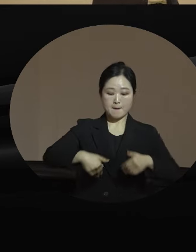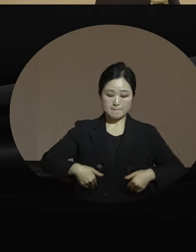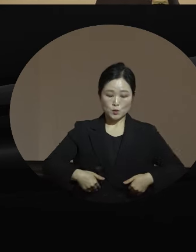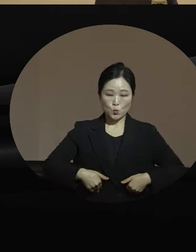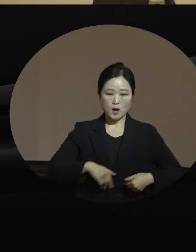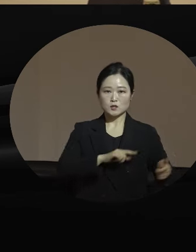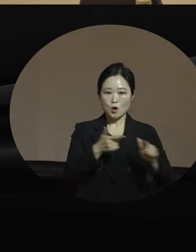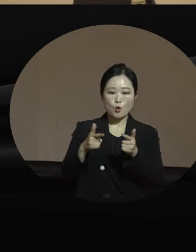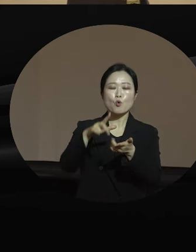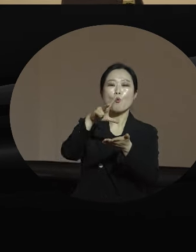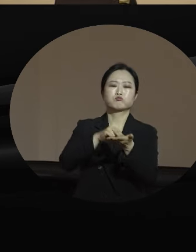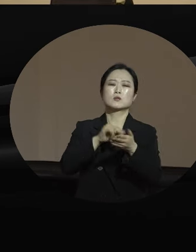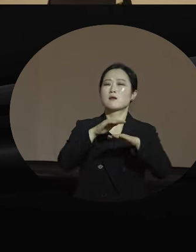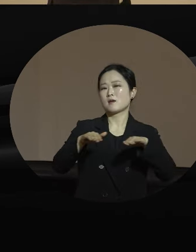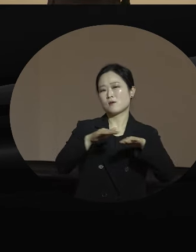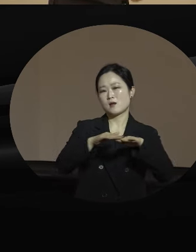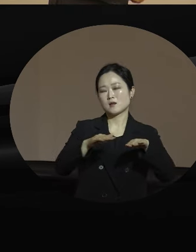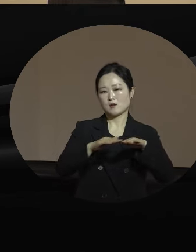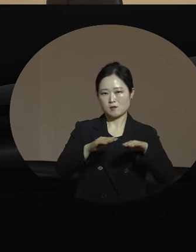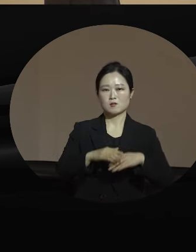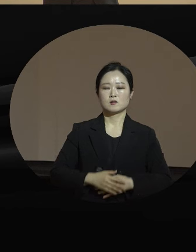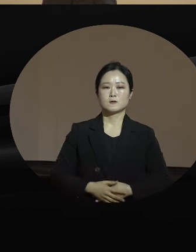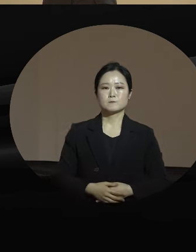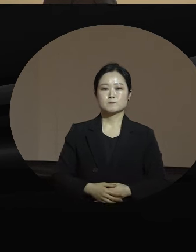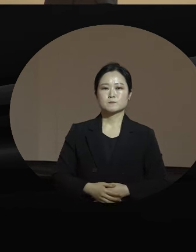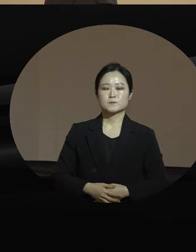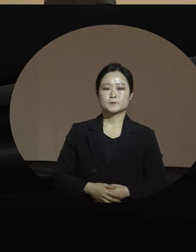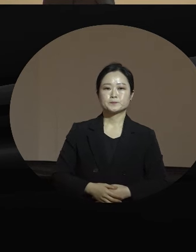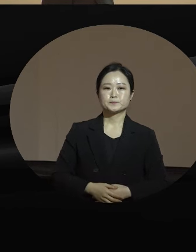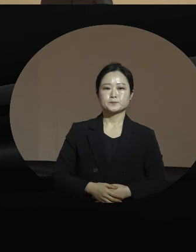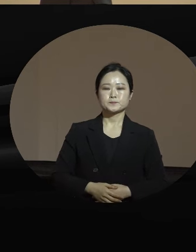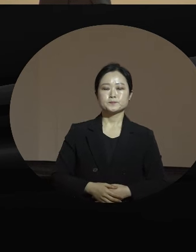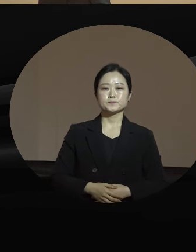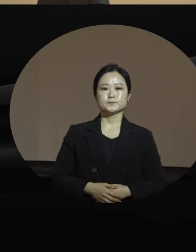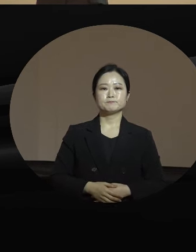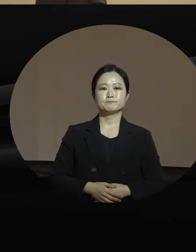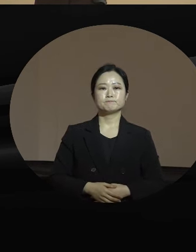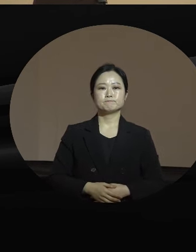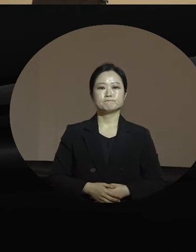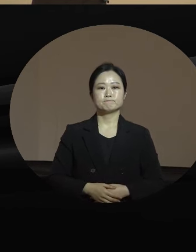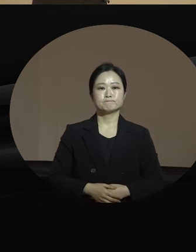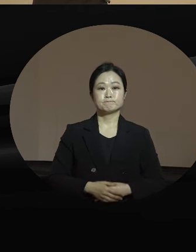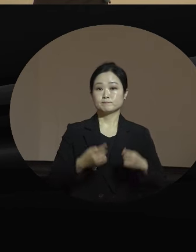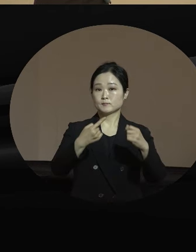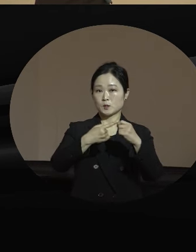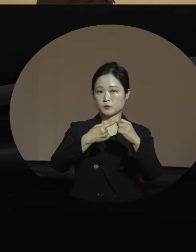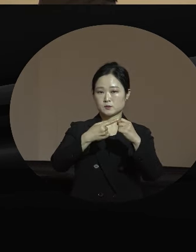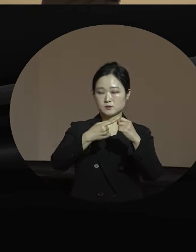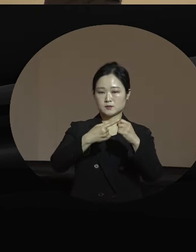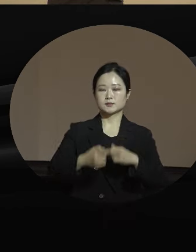거예요. 그러니까 환경이 이런 뇌에 맞추려면 어떻게 해야 되는지 좀 생각해 볼 수 있을 거예요. 그중에 가장 첫 번째는